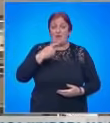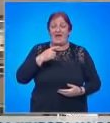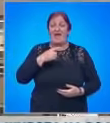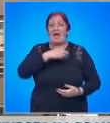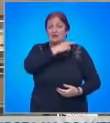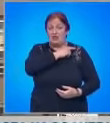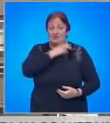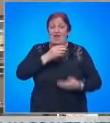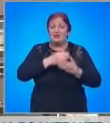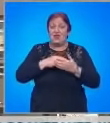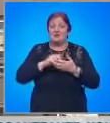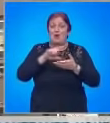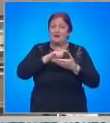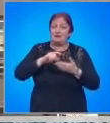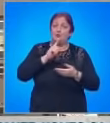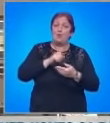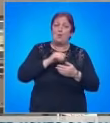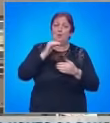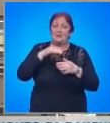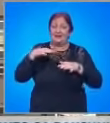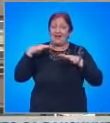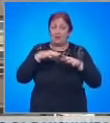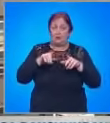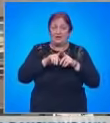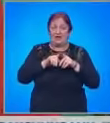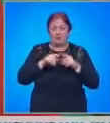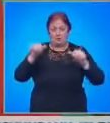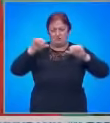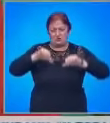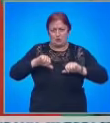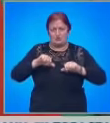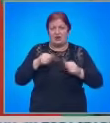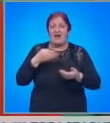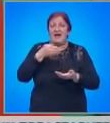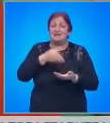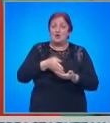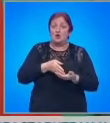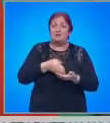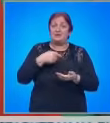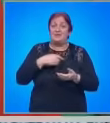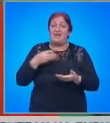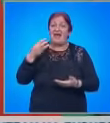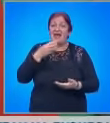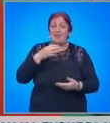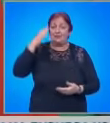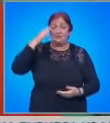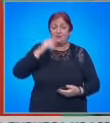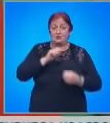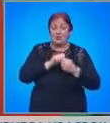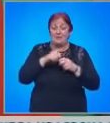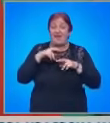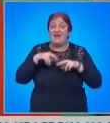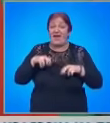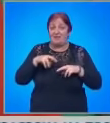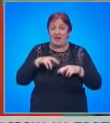принципал, са част от актовете, които могат да бъдат атакувани като нищожни. Възложила съм на екипа на министерството да направя